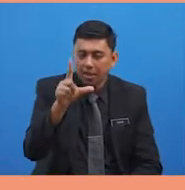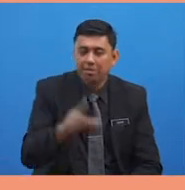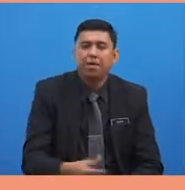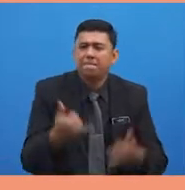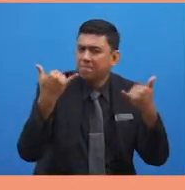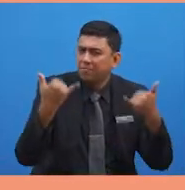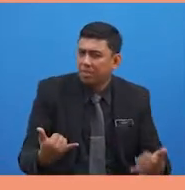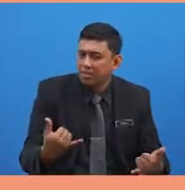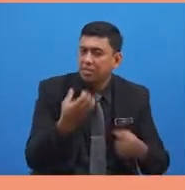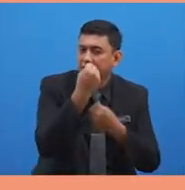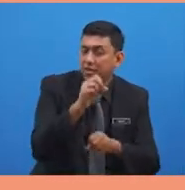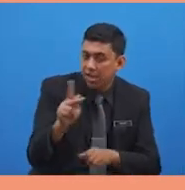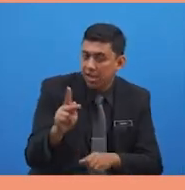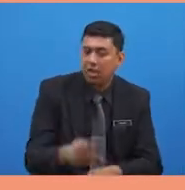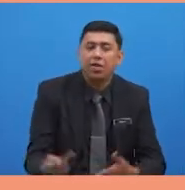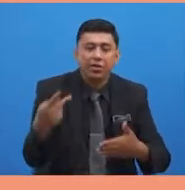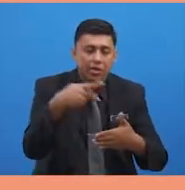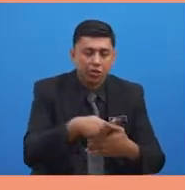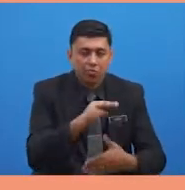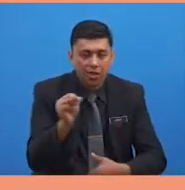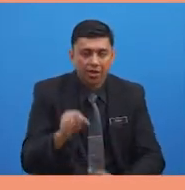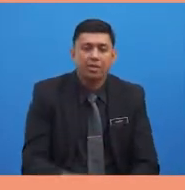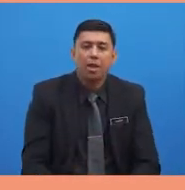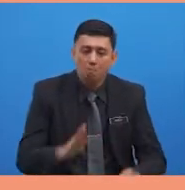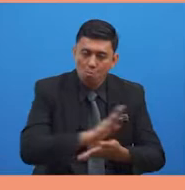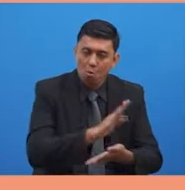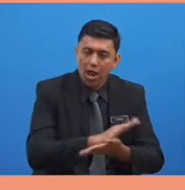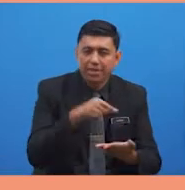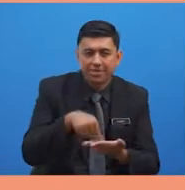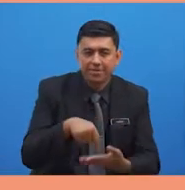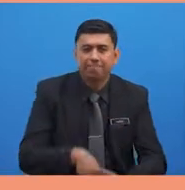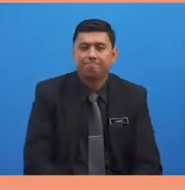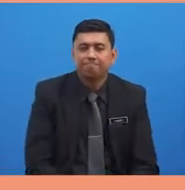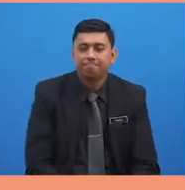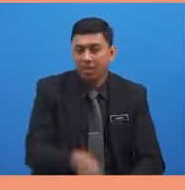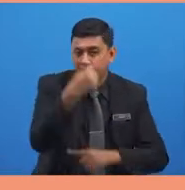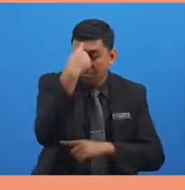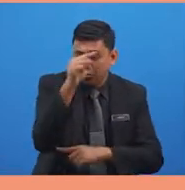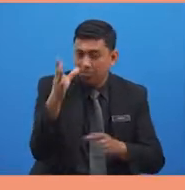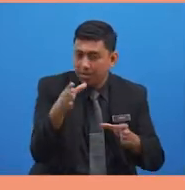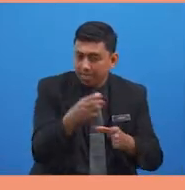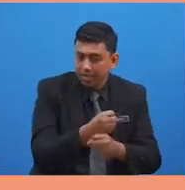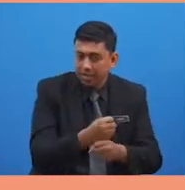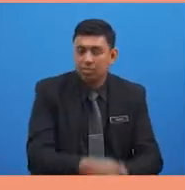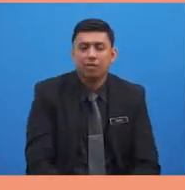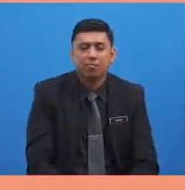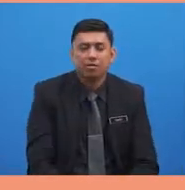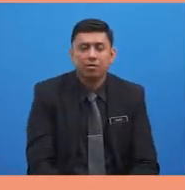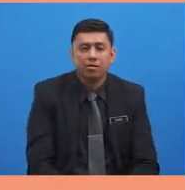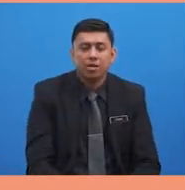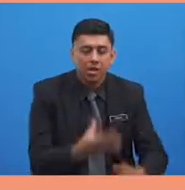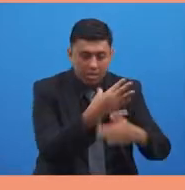Sekarang, kita akan sediakan kandungan bagi borang ini. Untuk mendapatkan input